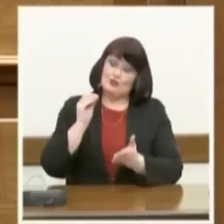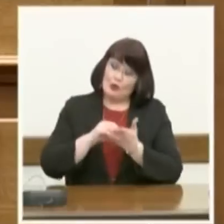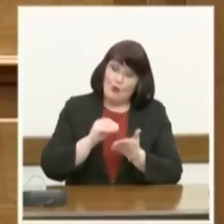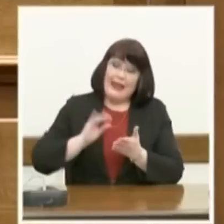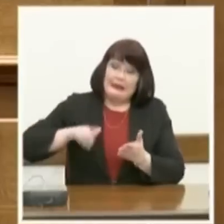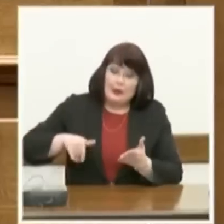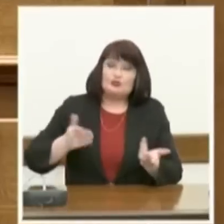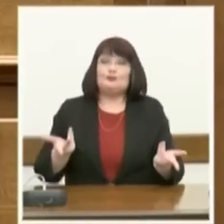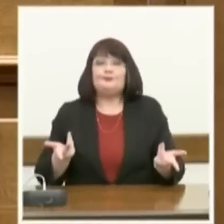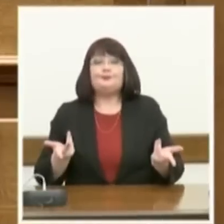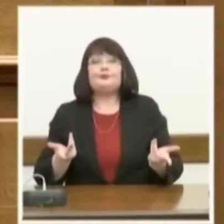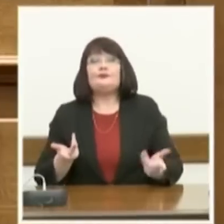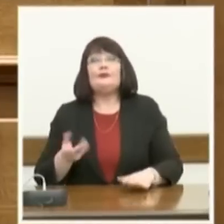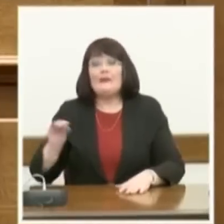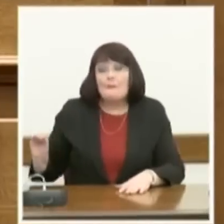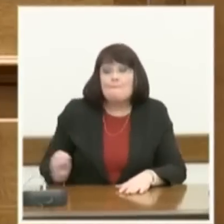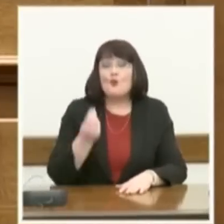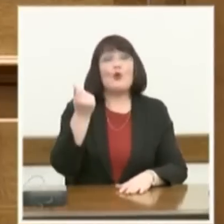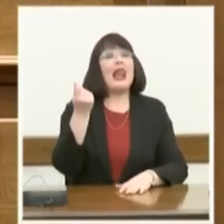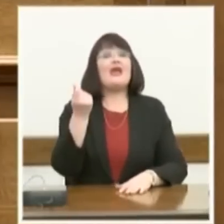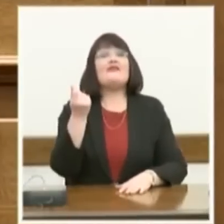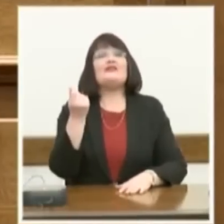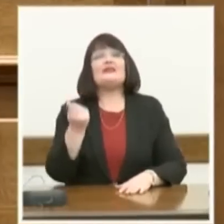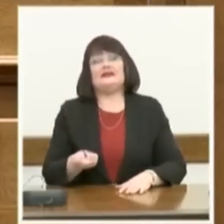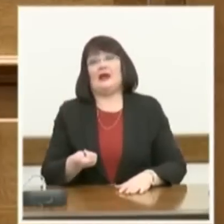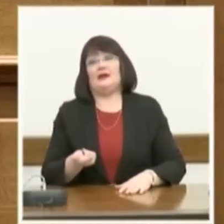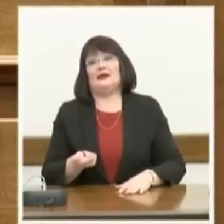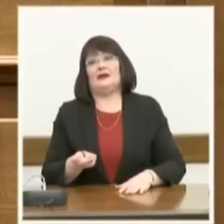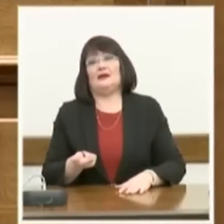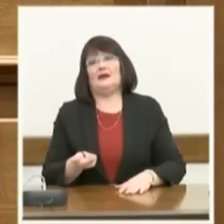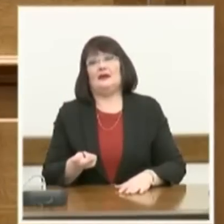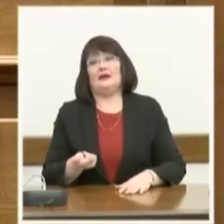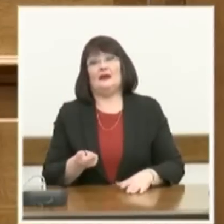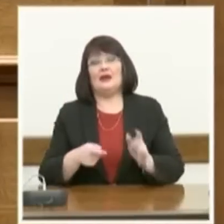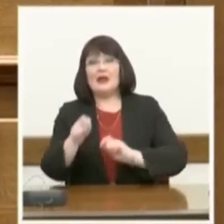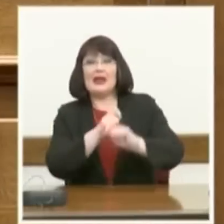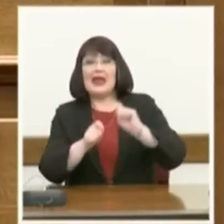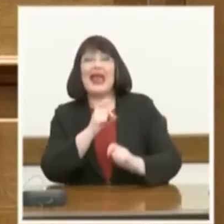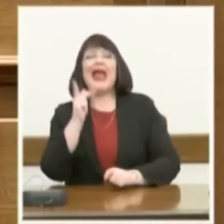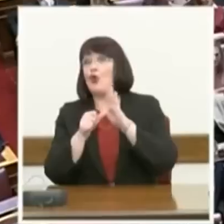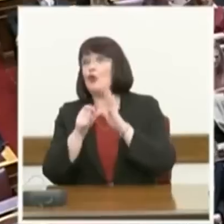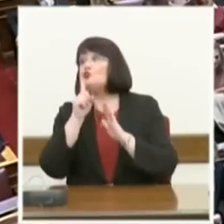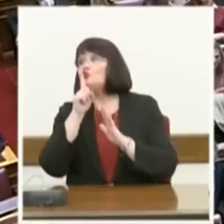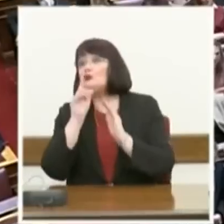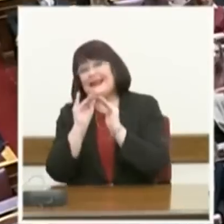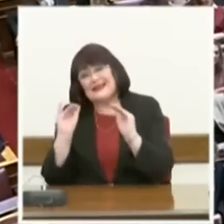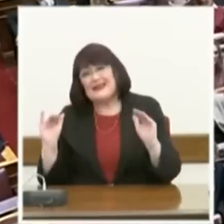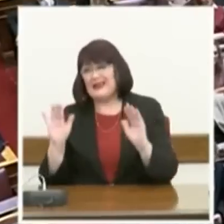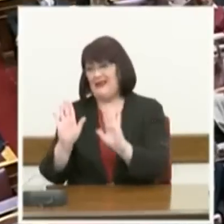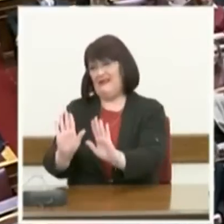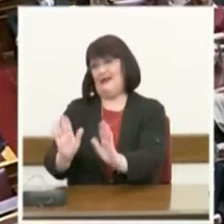Πού πήγαν τα λεφτά του εκλεκτού σας κατασκευαστή, κύριου Καλογρίτσα?